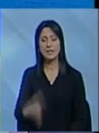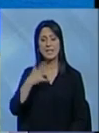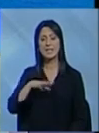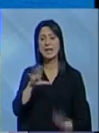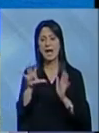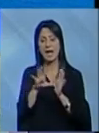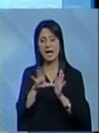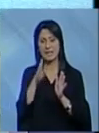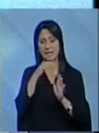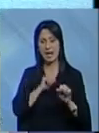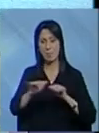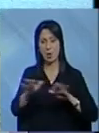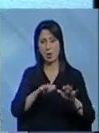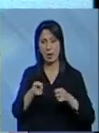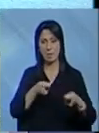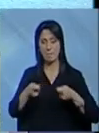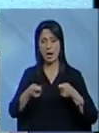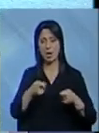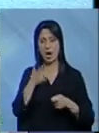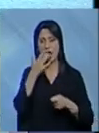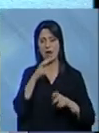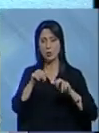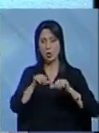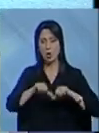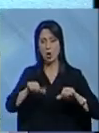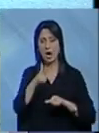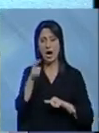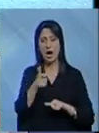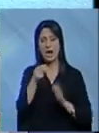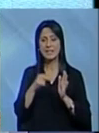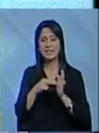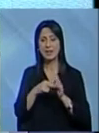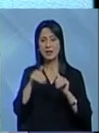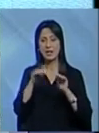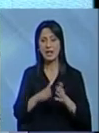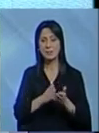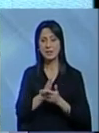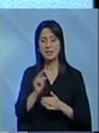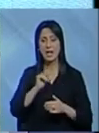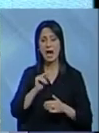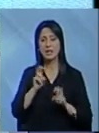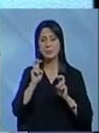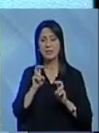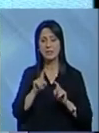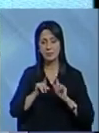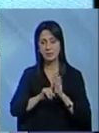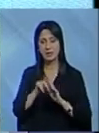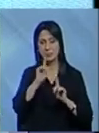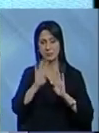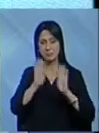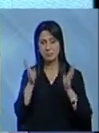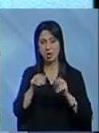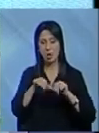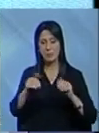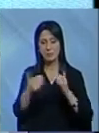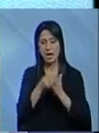საქართველოს ენერგეტიკის და წყალმომარაგების მარეგულირებელი ეროვნული კომისია ბუნებრივი გაზის ტარიფების დადგენის მიზნით ადმინისტრაციულ წარმოებას იწყებს.